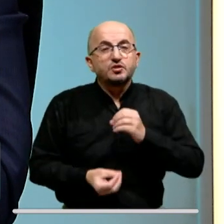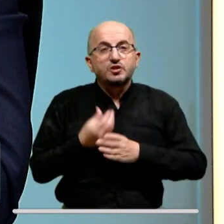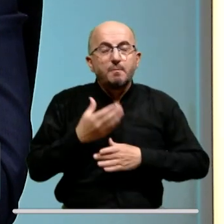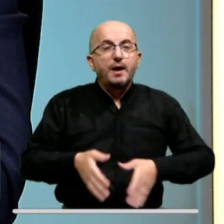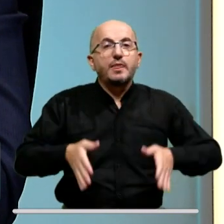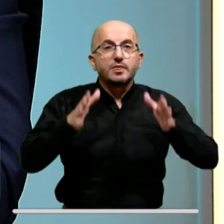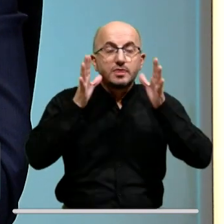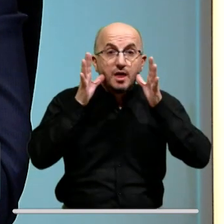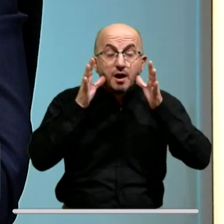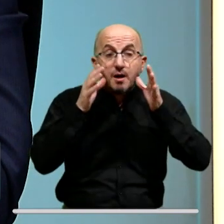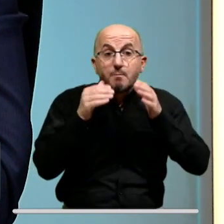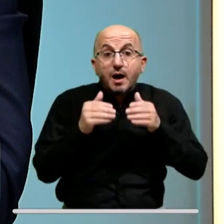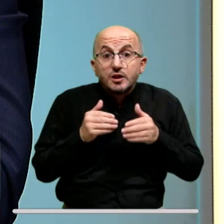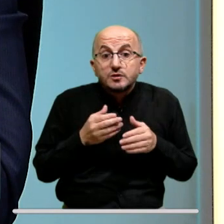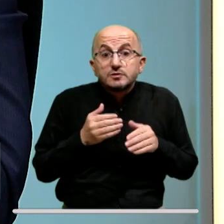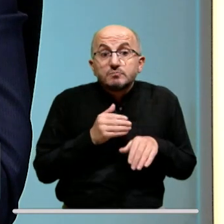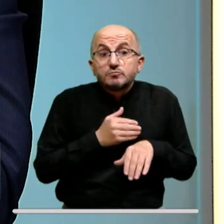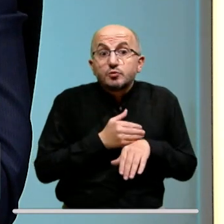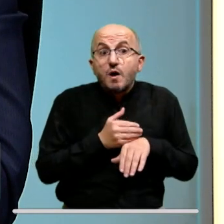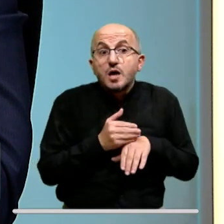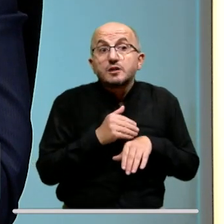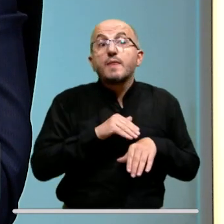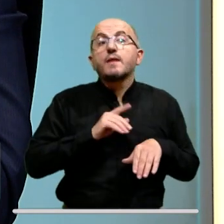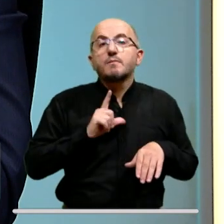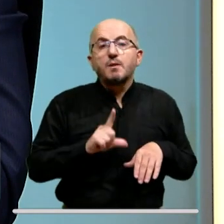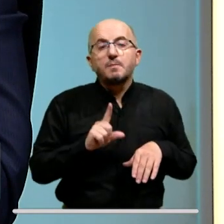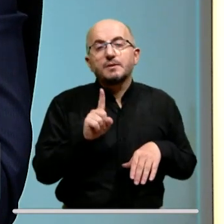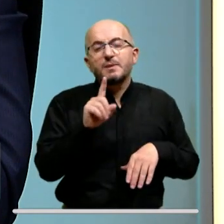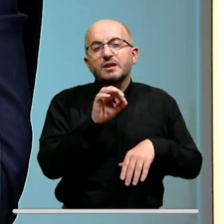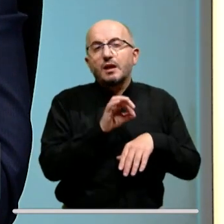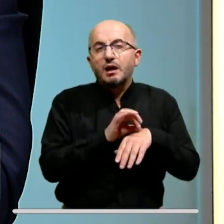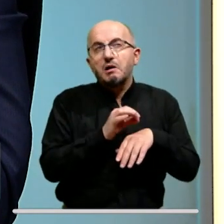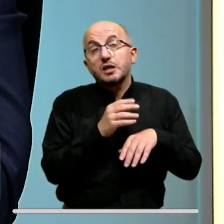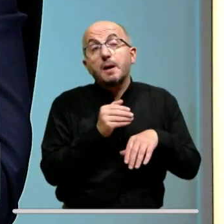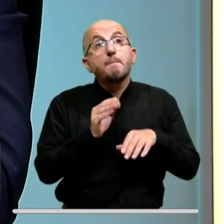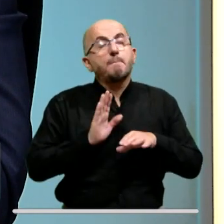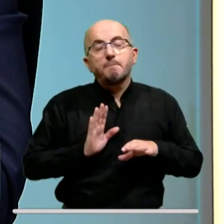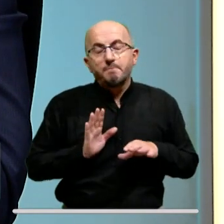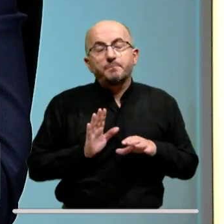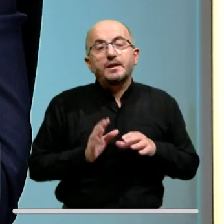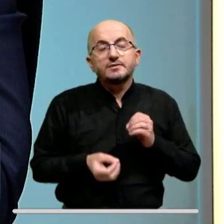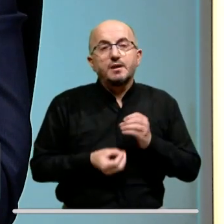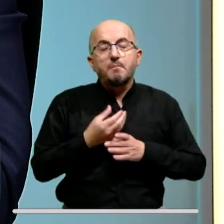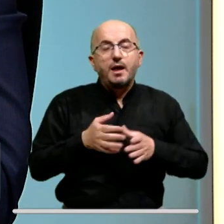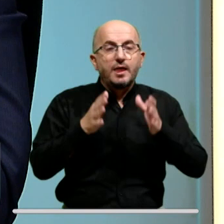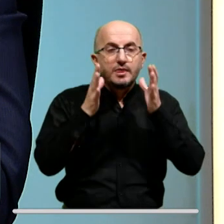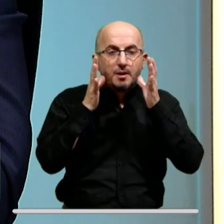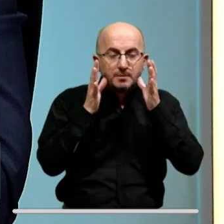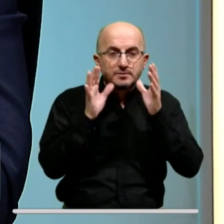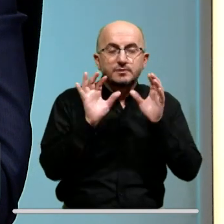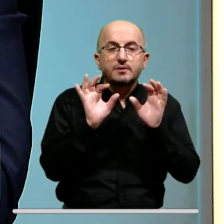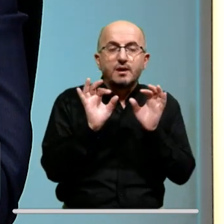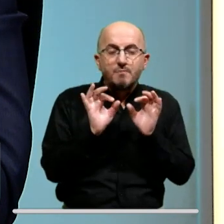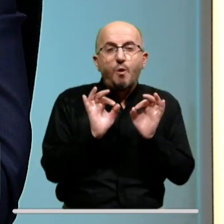namazı bu kadar geciktirilmemelidir. Ve bu ihtilafe binaen sabah namazında böyle bir durumda karşılaşmış